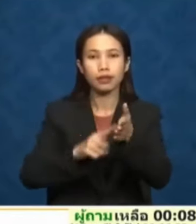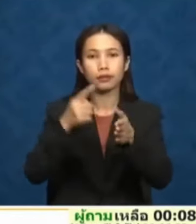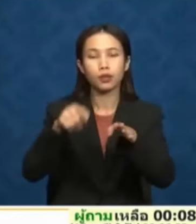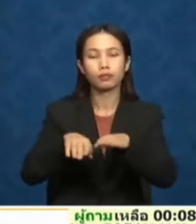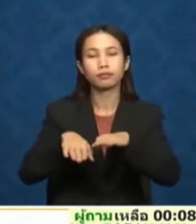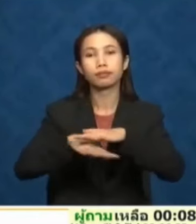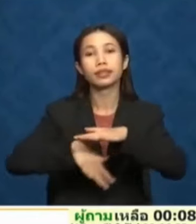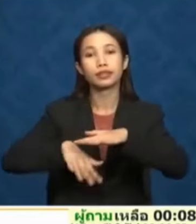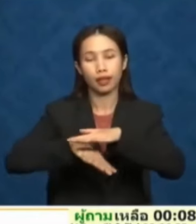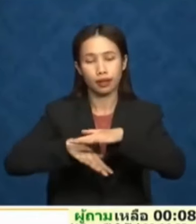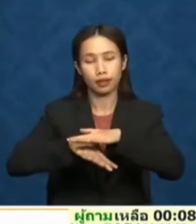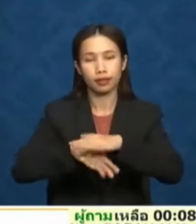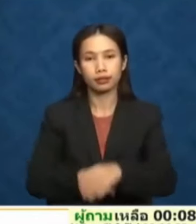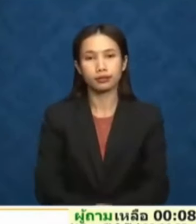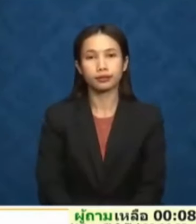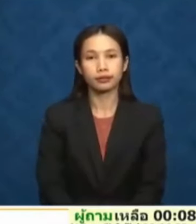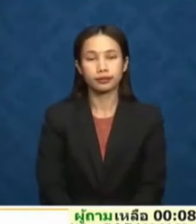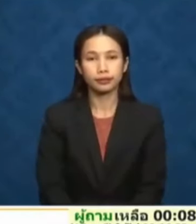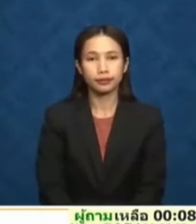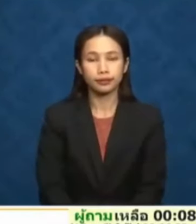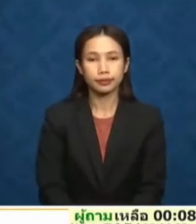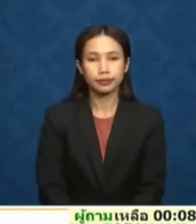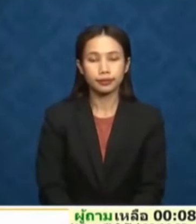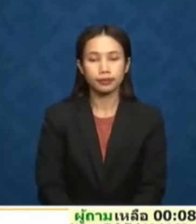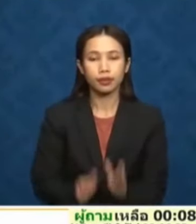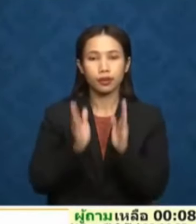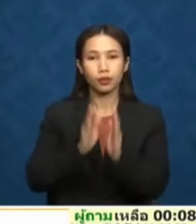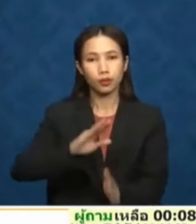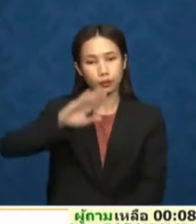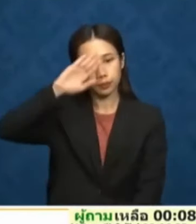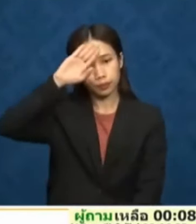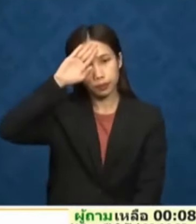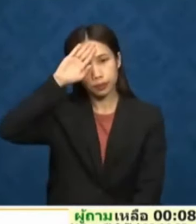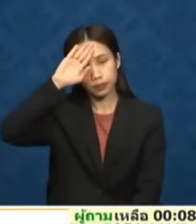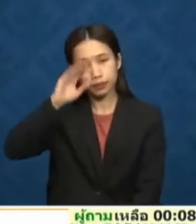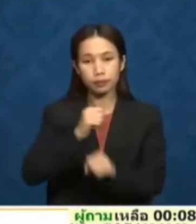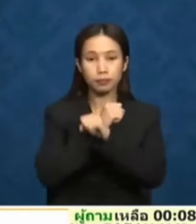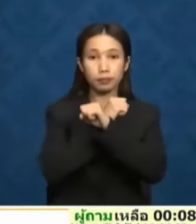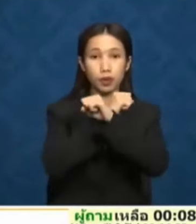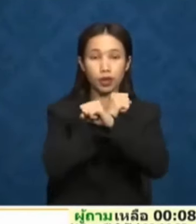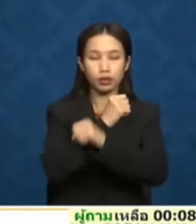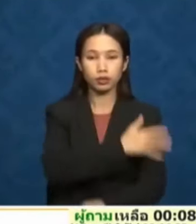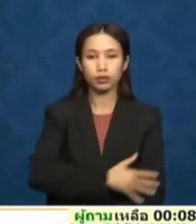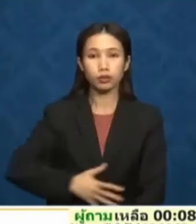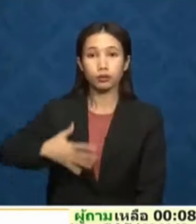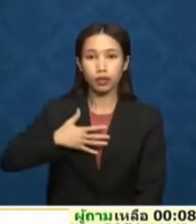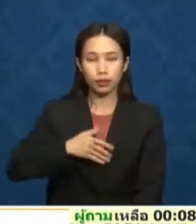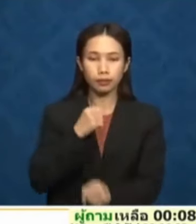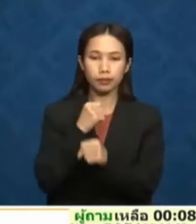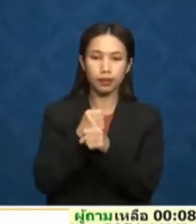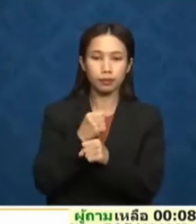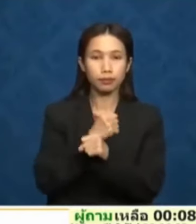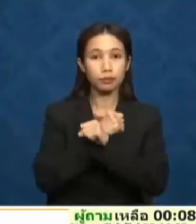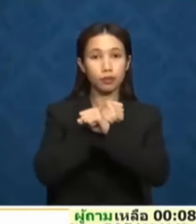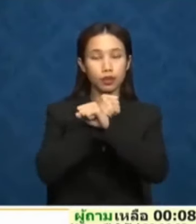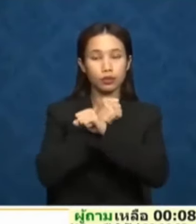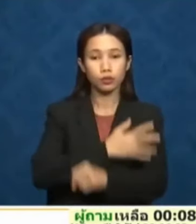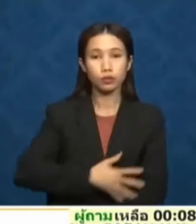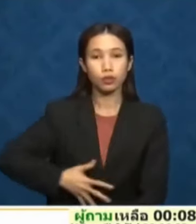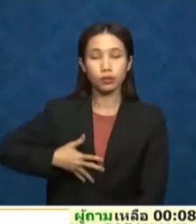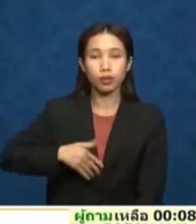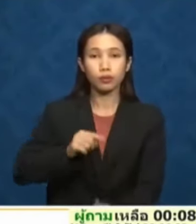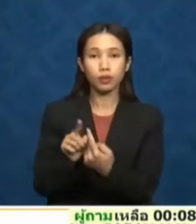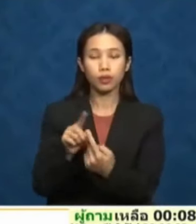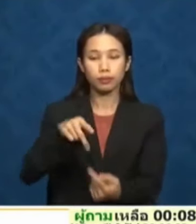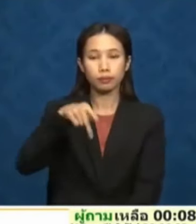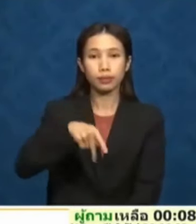careมีผู้ป่วยนอกและงานส่งเสริมป้องกันสุขภาพงานส่งเสริมป้องกันสุขภาพที่เราเรียกว่า